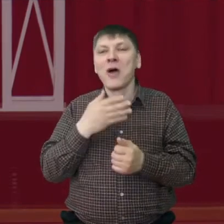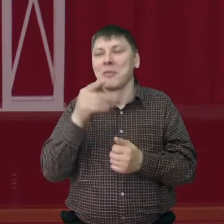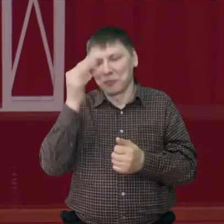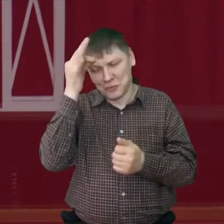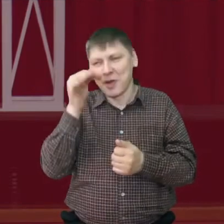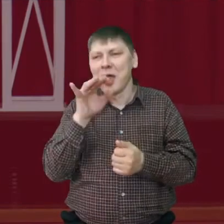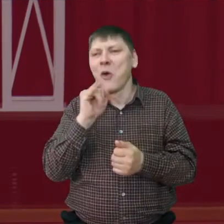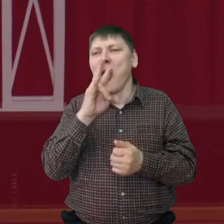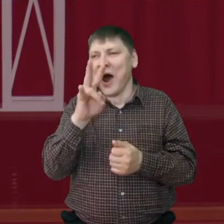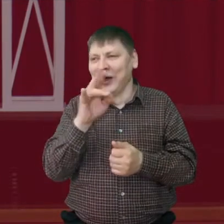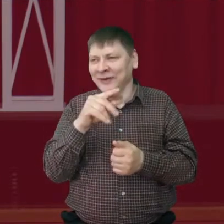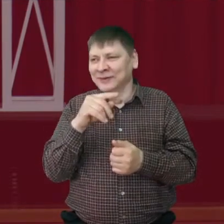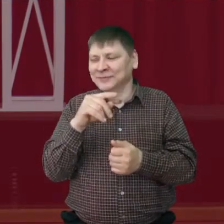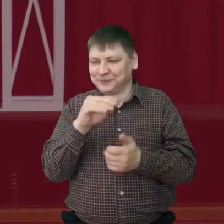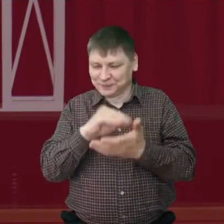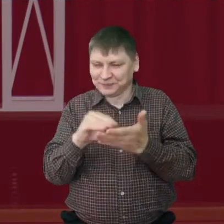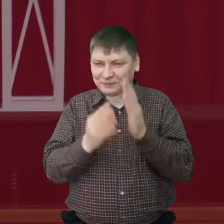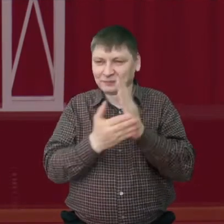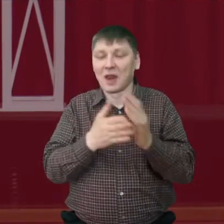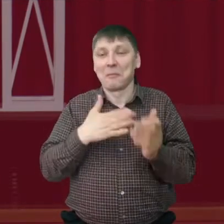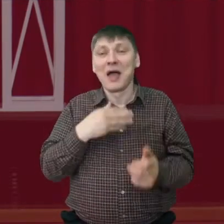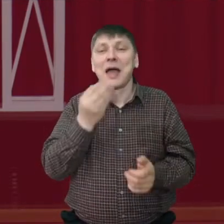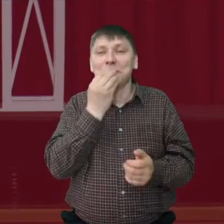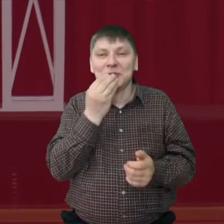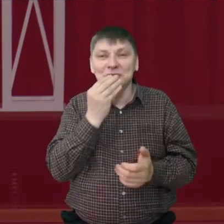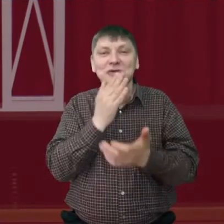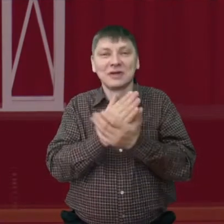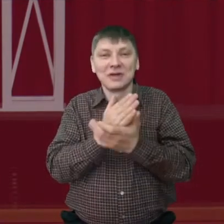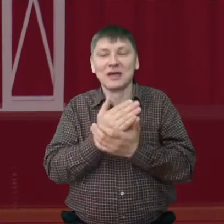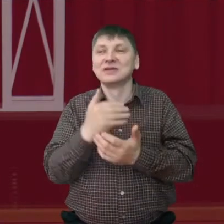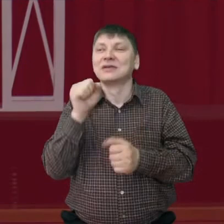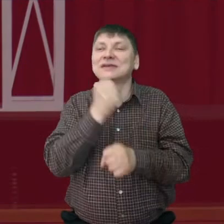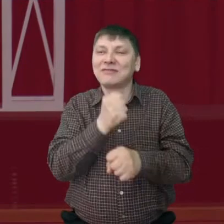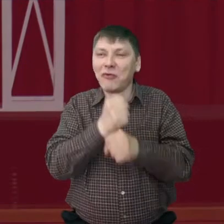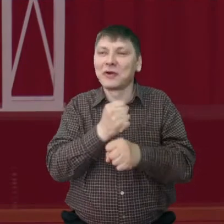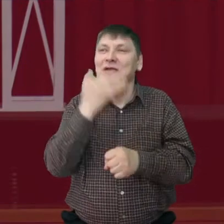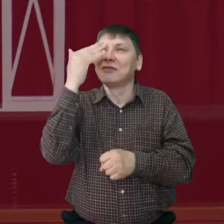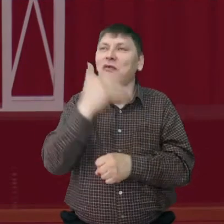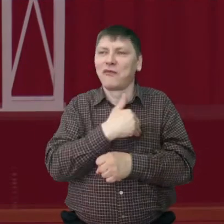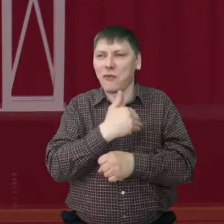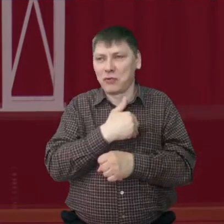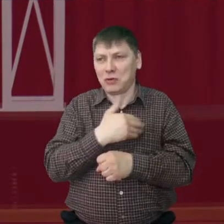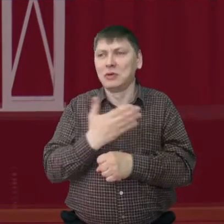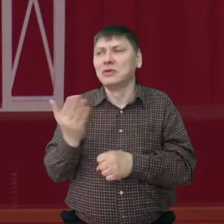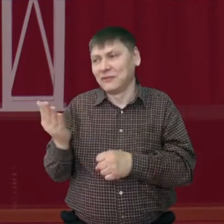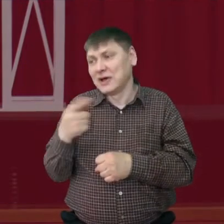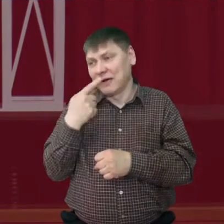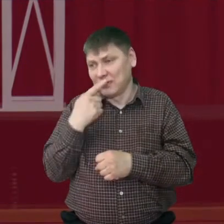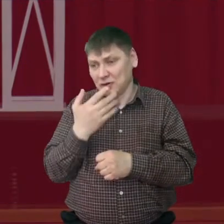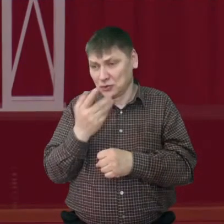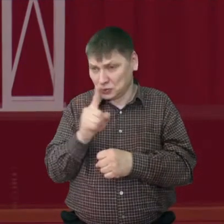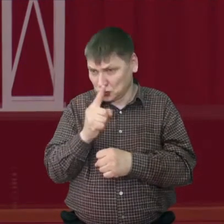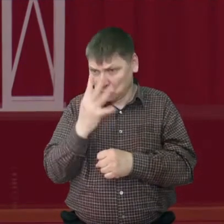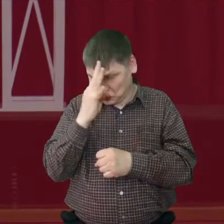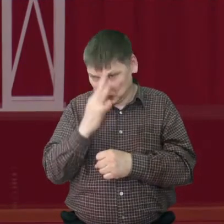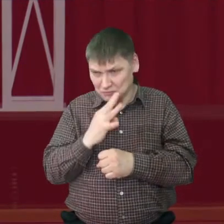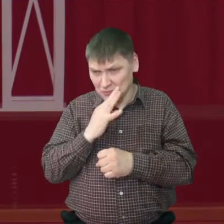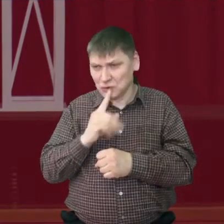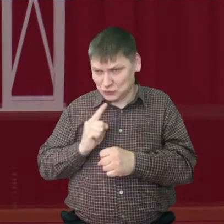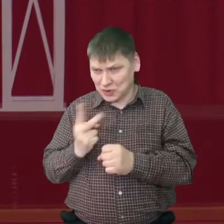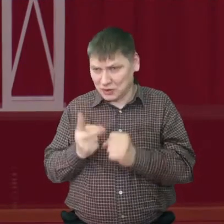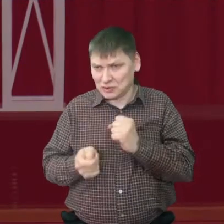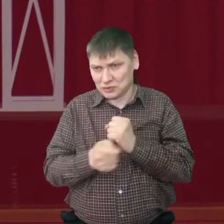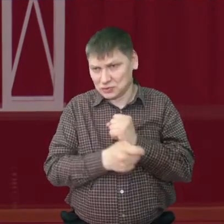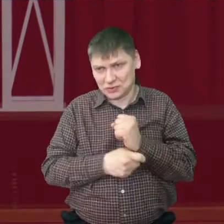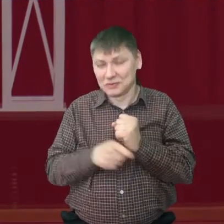есть творить волю пославшего Меня и совершай дело Его. Не говорите ли вы, что еще 4 месяца наступит жатва? А я говорю